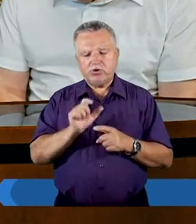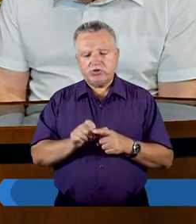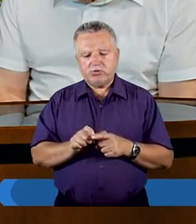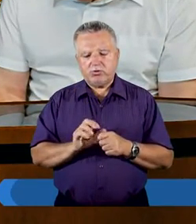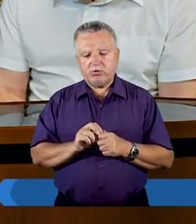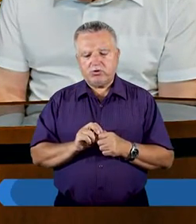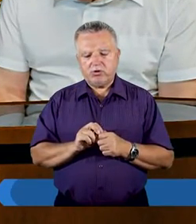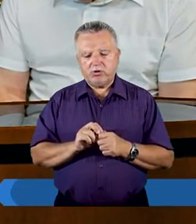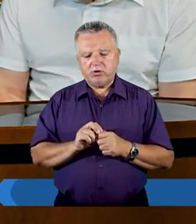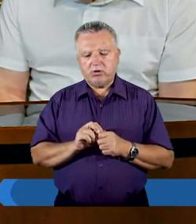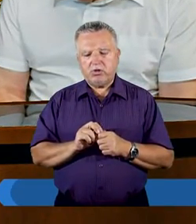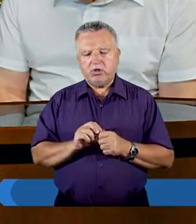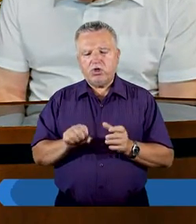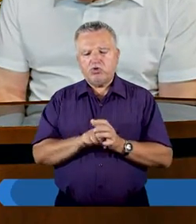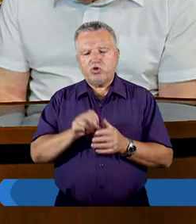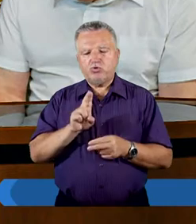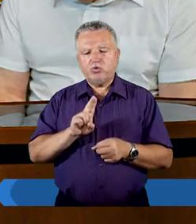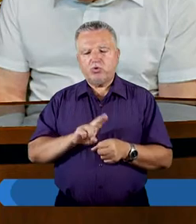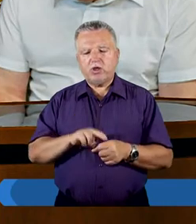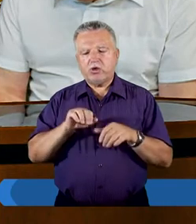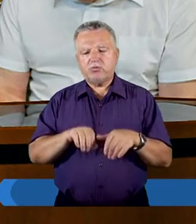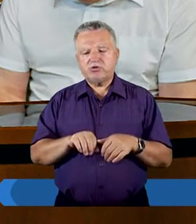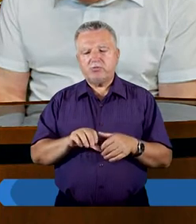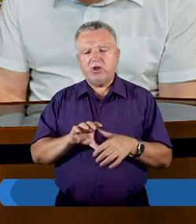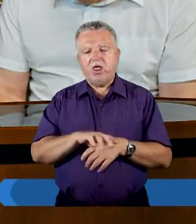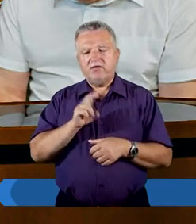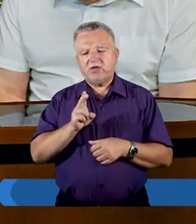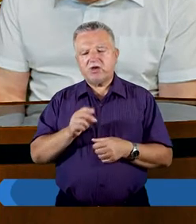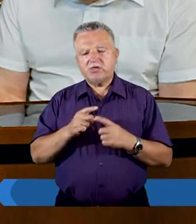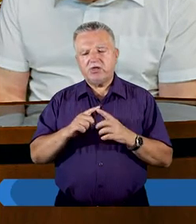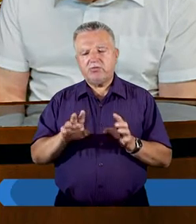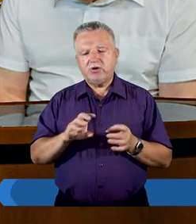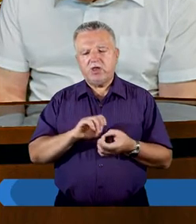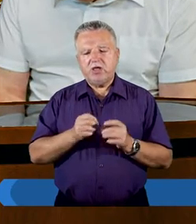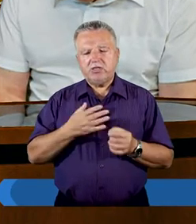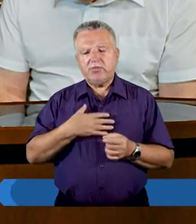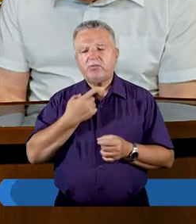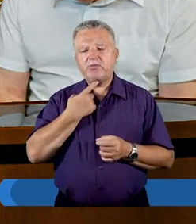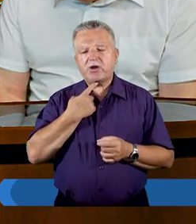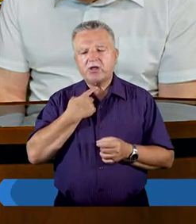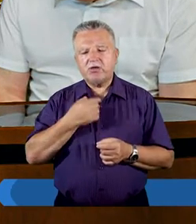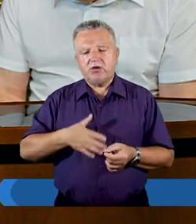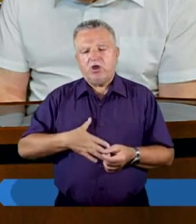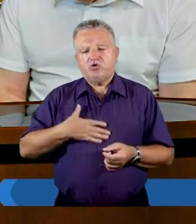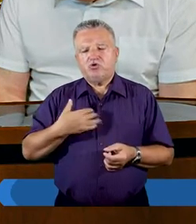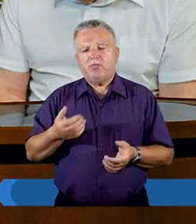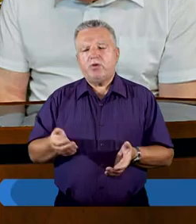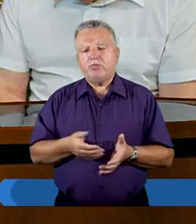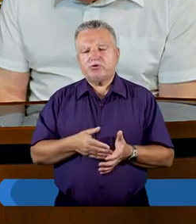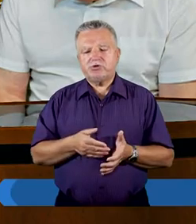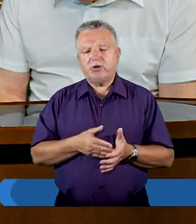Słowo, do którego możemy w każdej chwili, kiedy mamy pragnienie, kiedy czujemy